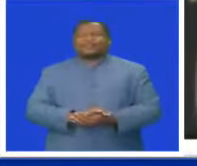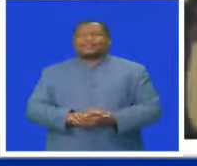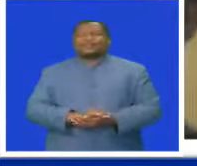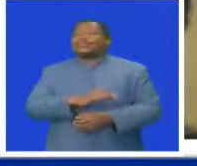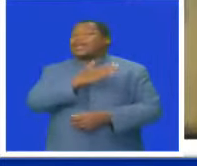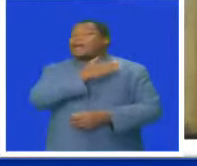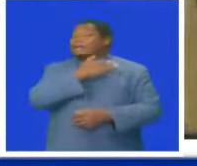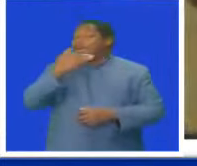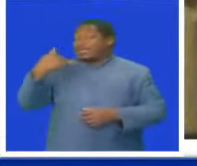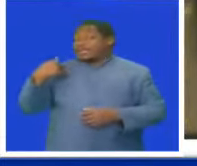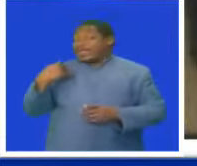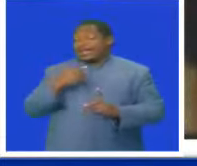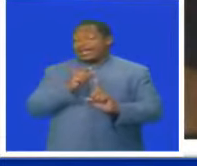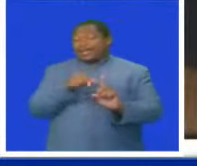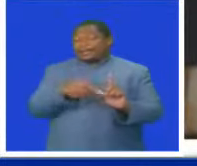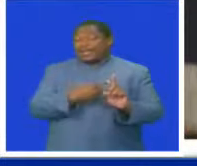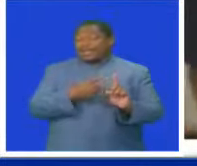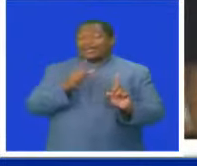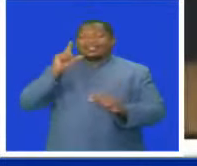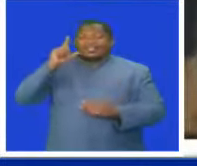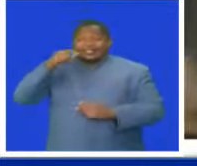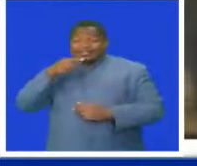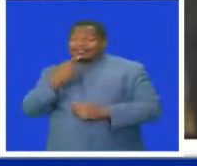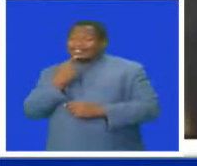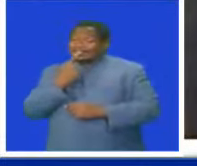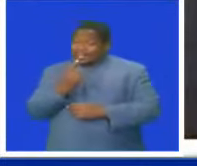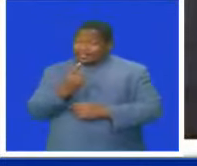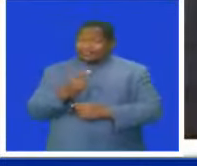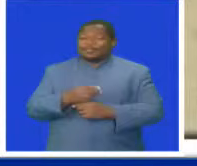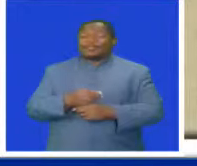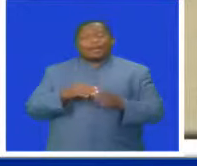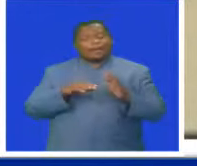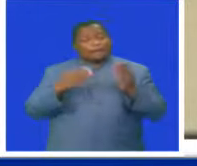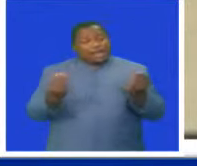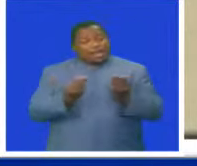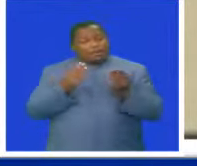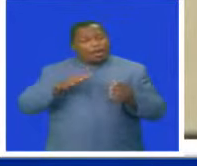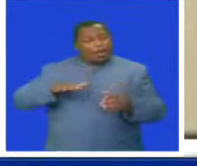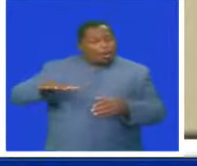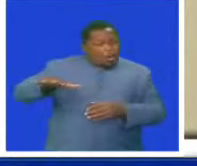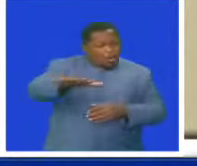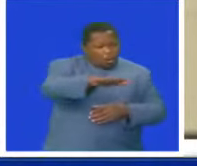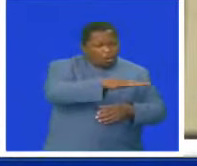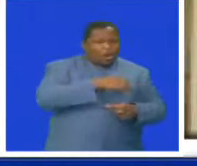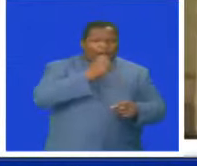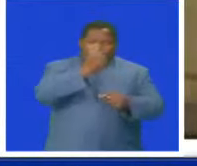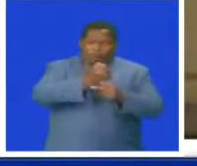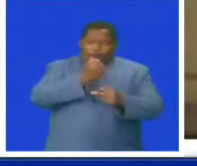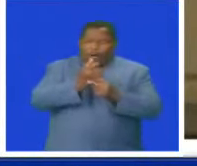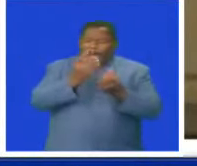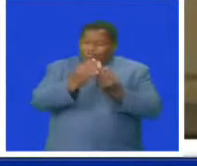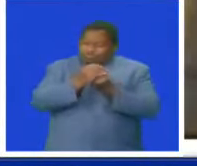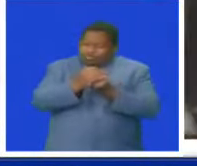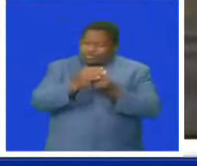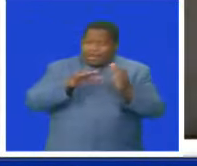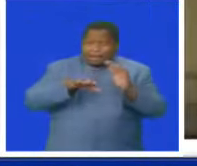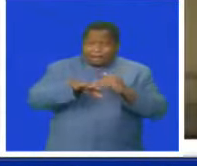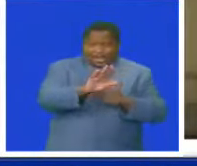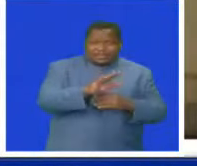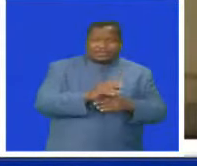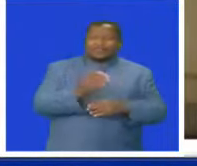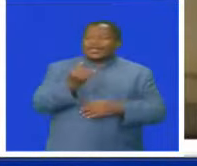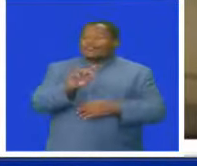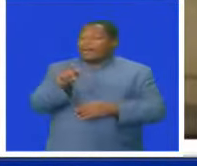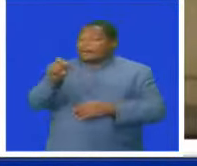kumqoka kuthi emaSwati onke abambisane bamfu babe nelwati ukuthi nanoma ulitholile leligciwane uyakhona kuphila